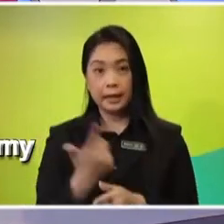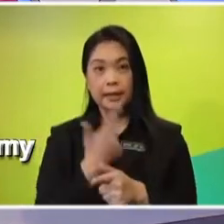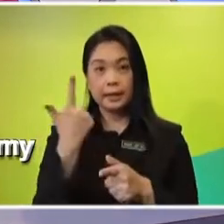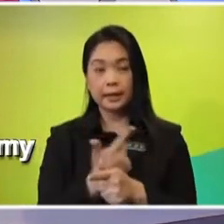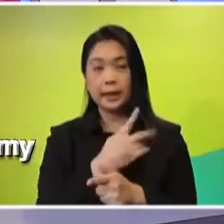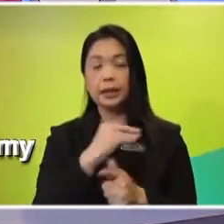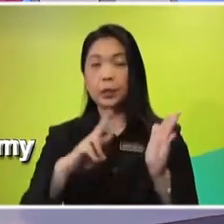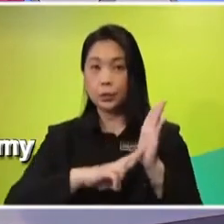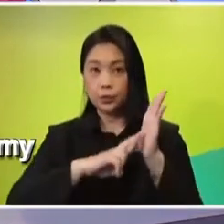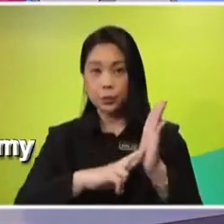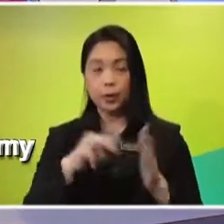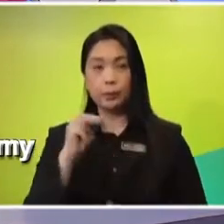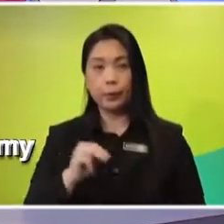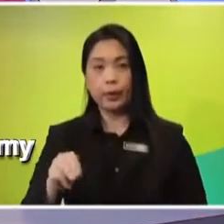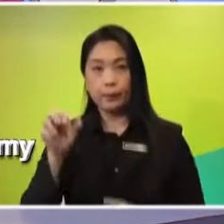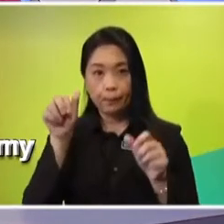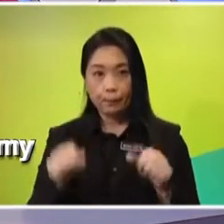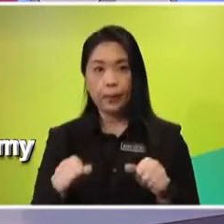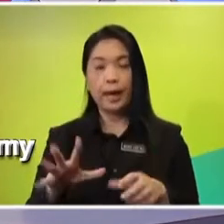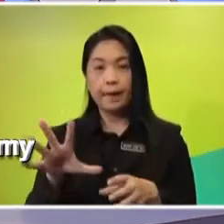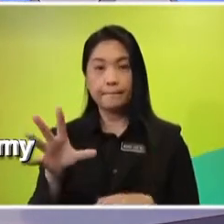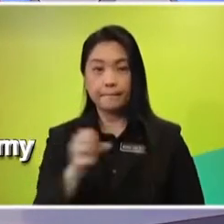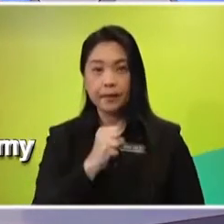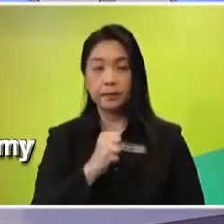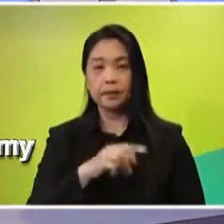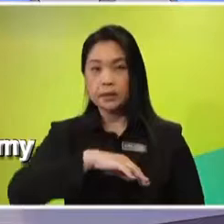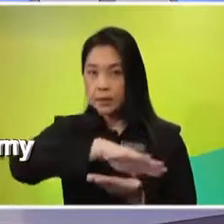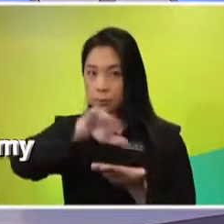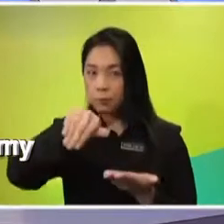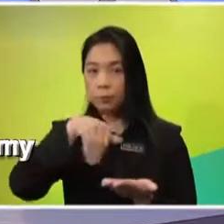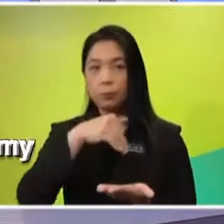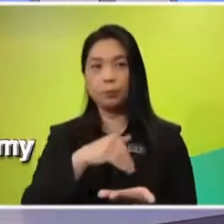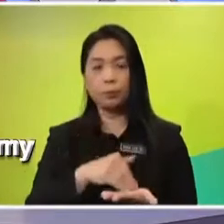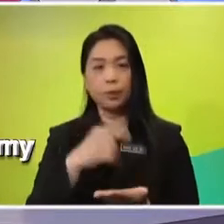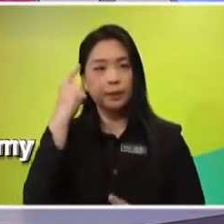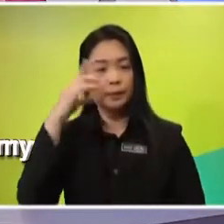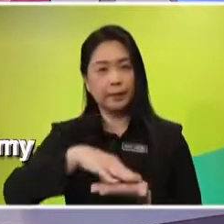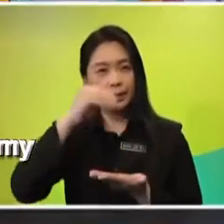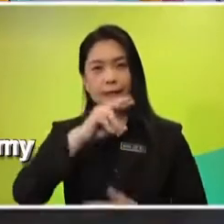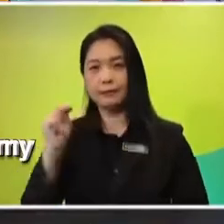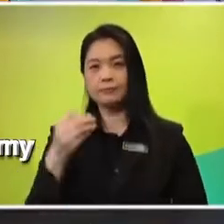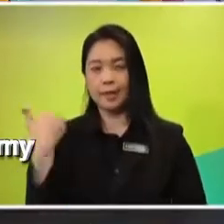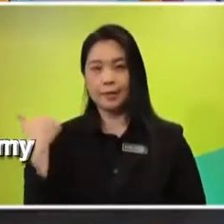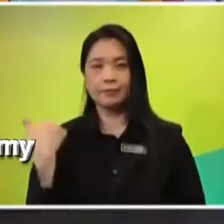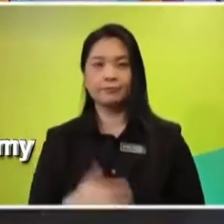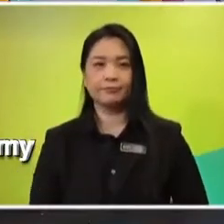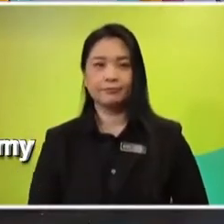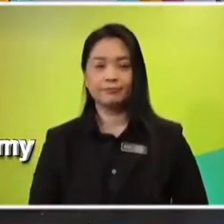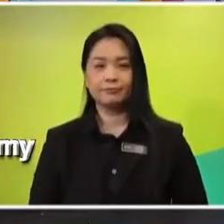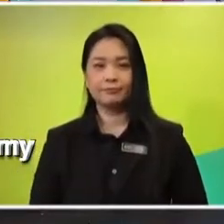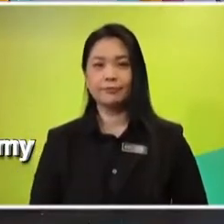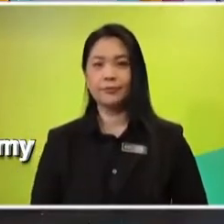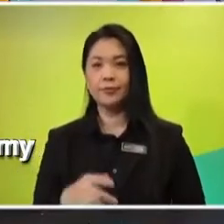rujukan yang murid boleh ambil. Semua mata pelajaran ada. Wah, itu dia. Terima